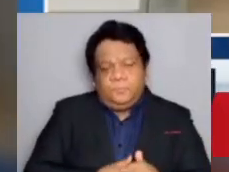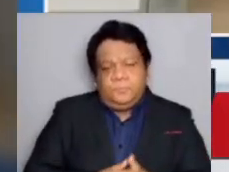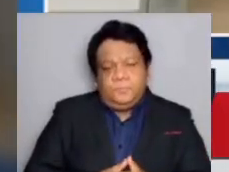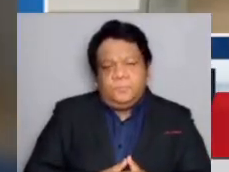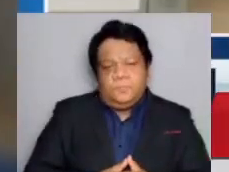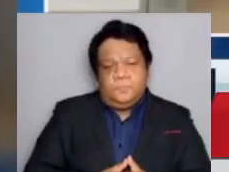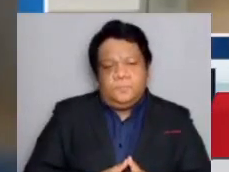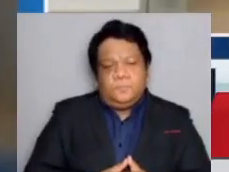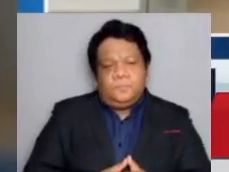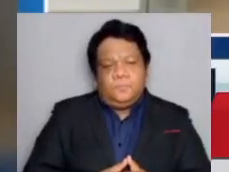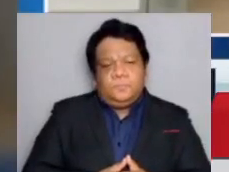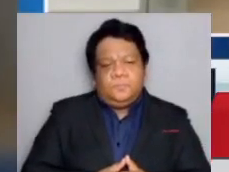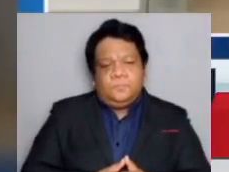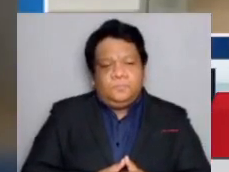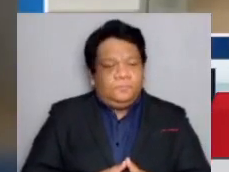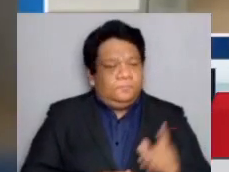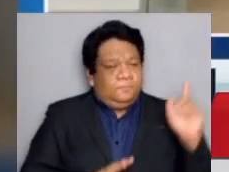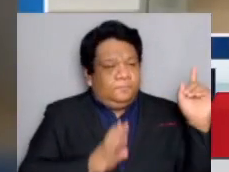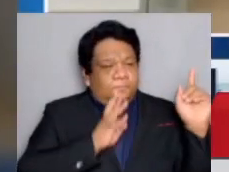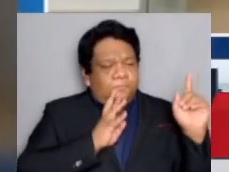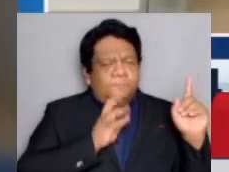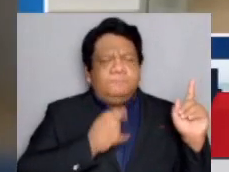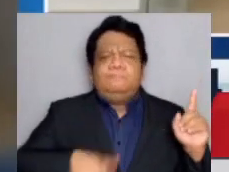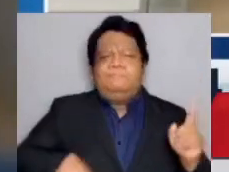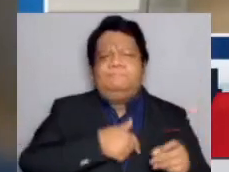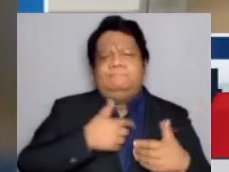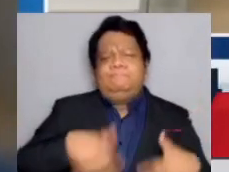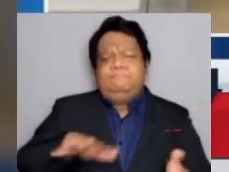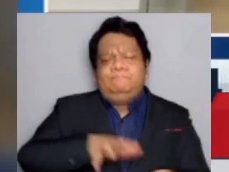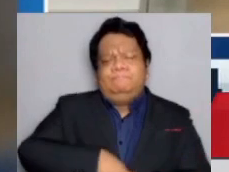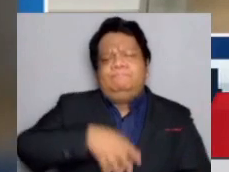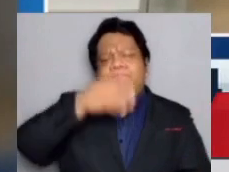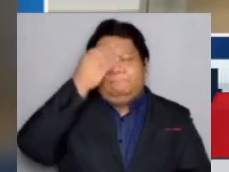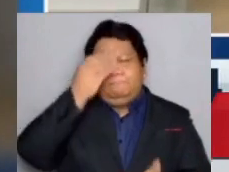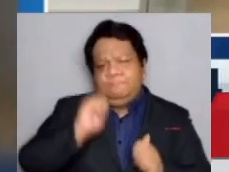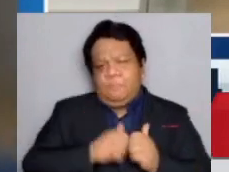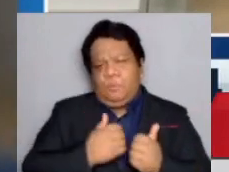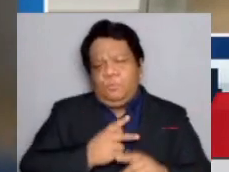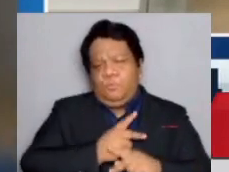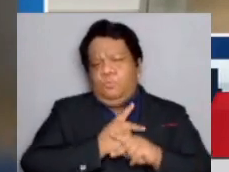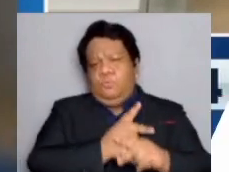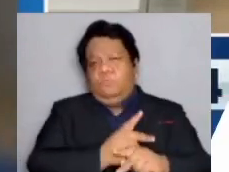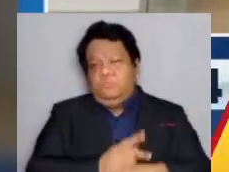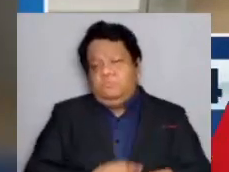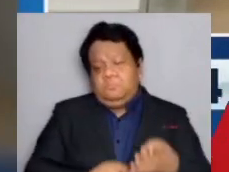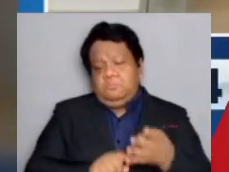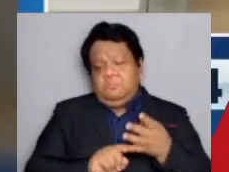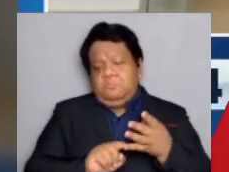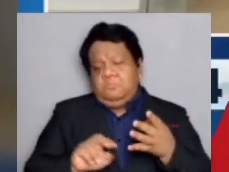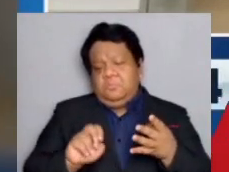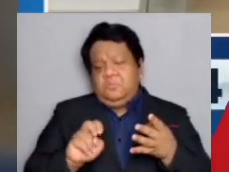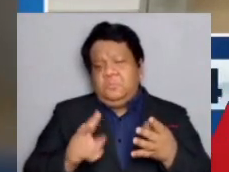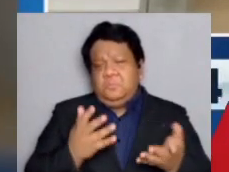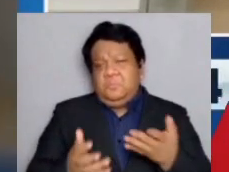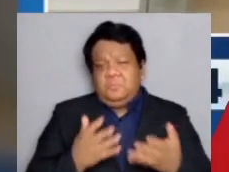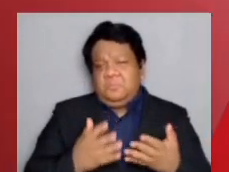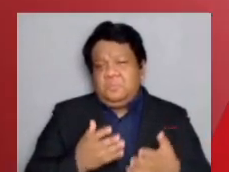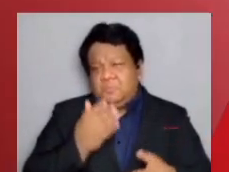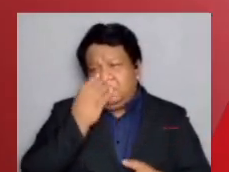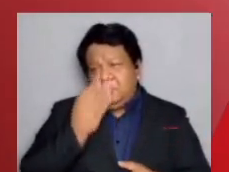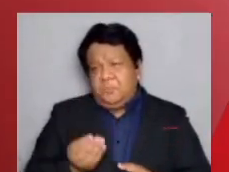Natutunan na rin tayo how to protect ourselves. By end of November, baka less than 500 cases na lang tayo sa buong